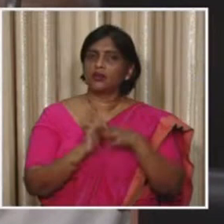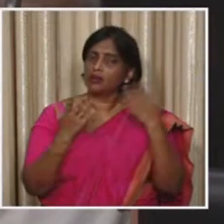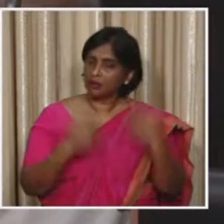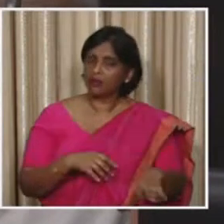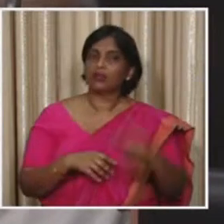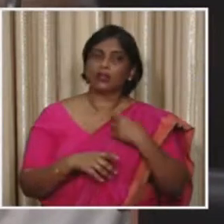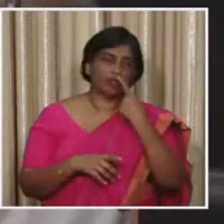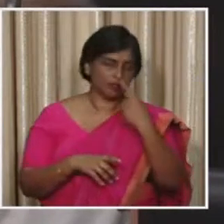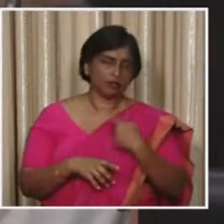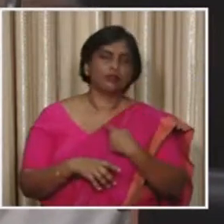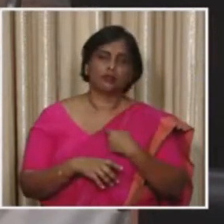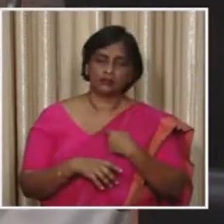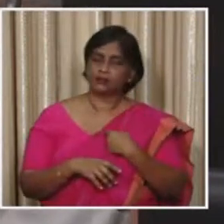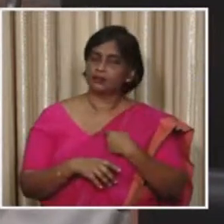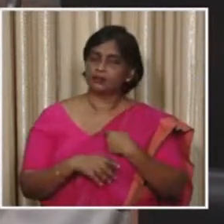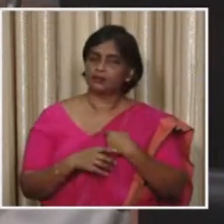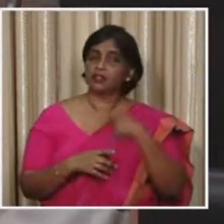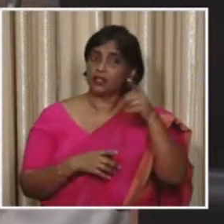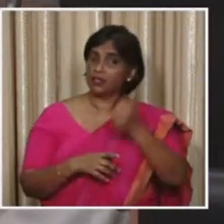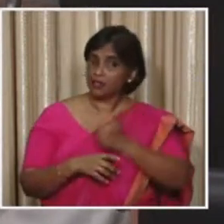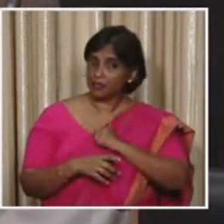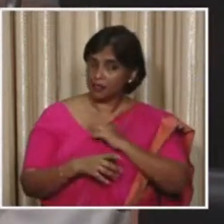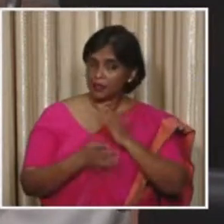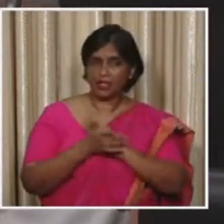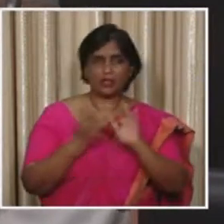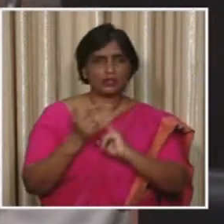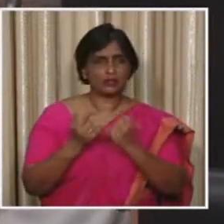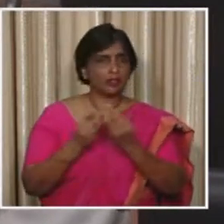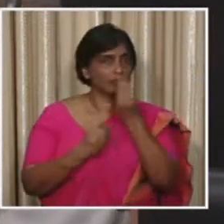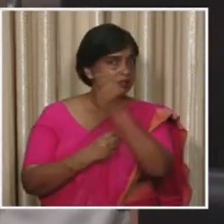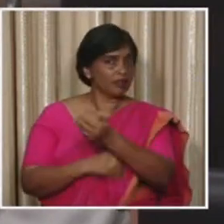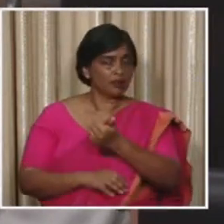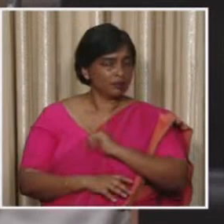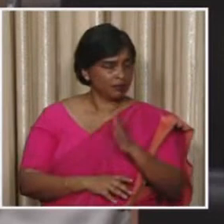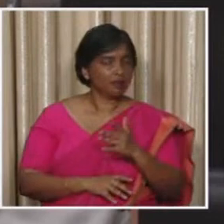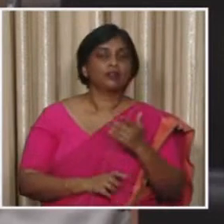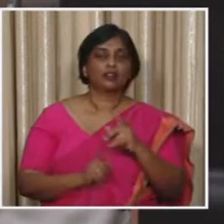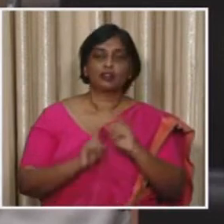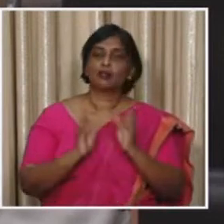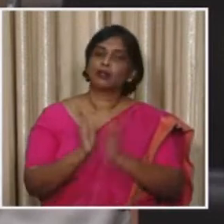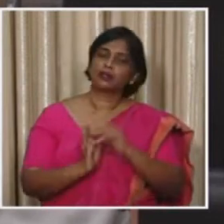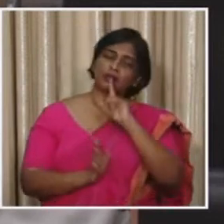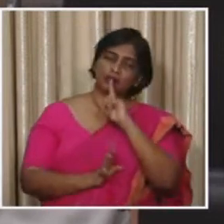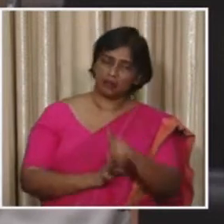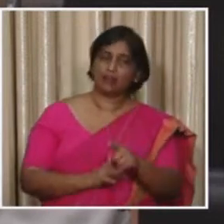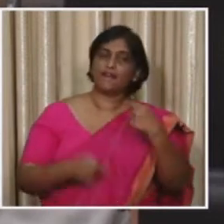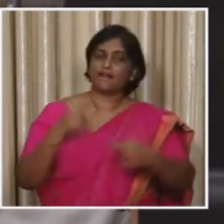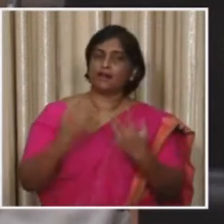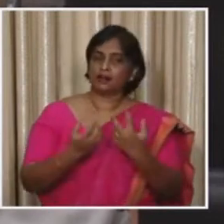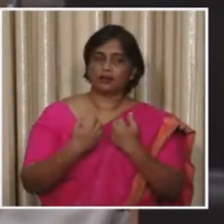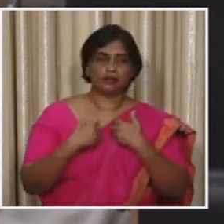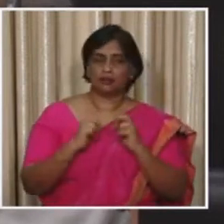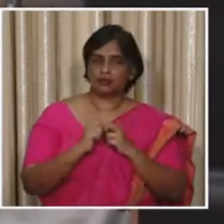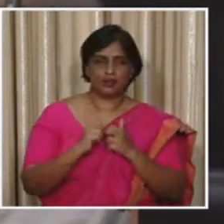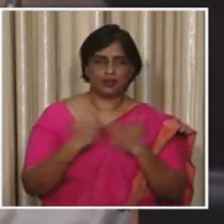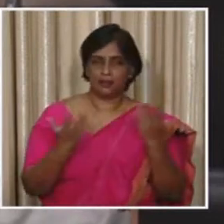ඕන්නම් මට කියන්න. ඒත් ඔබතුමා කැමති නැත්නම් හර්ෂඩ් ඉස්සරහ මේතුමාට මේක බාර දෙන්න අගමැතිතුමාට කියලා විවාදයක් දාගන්න. මට